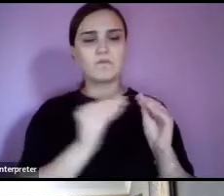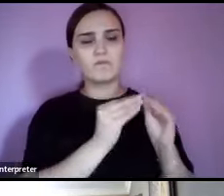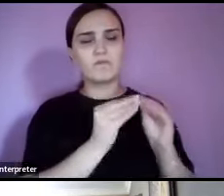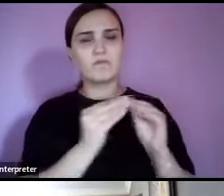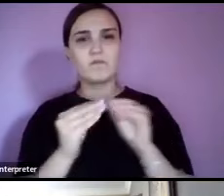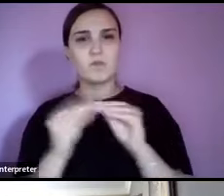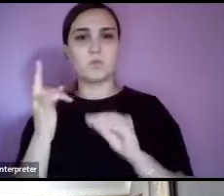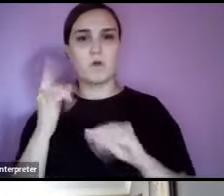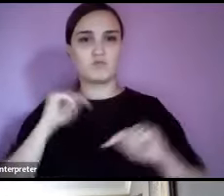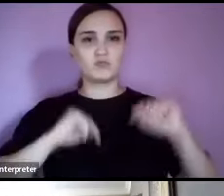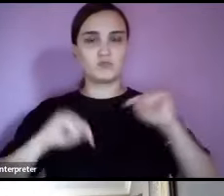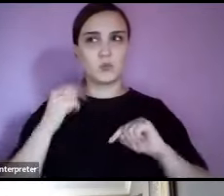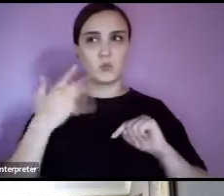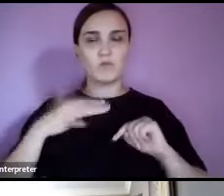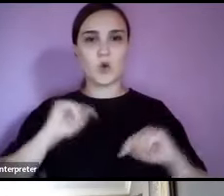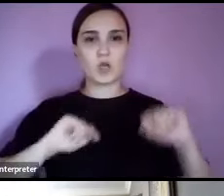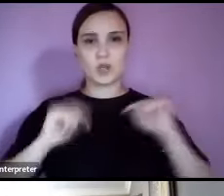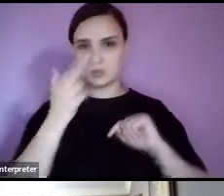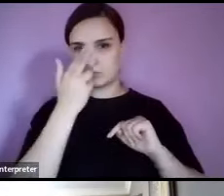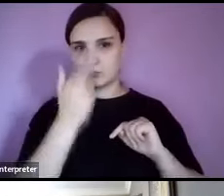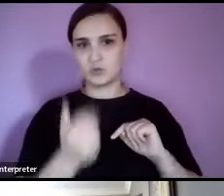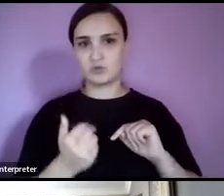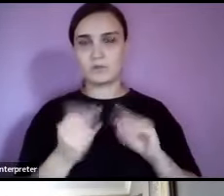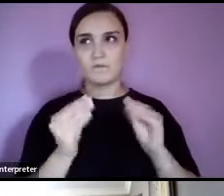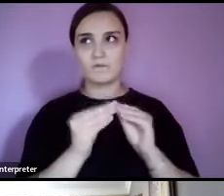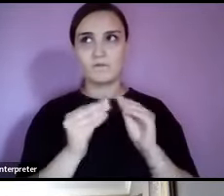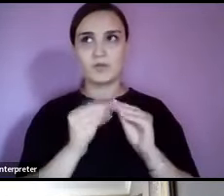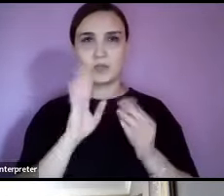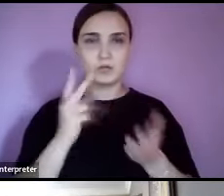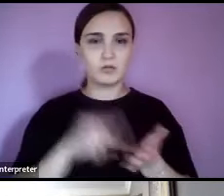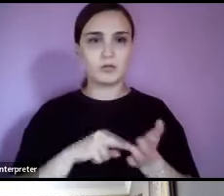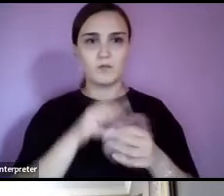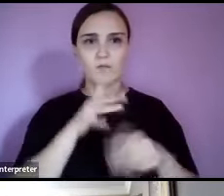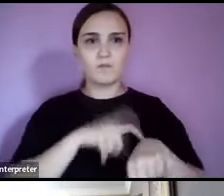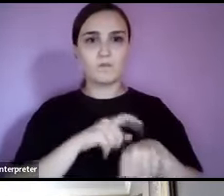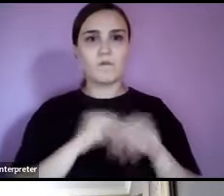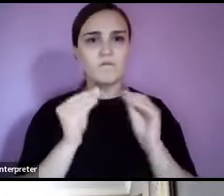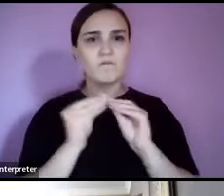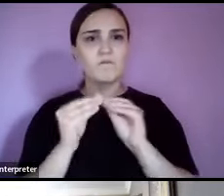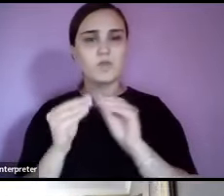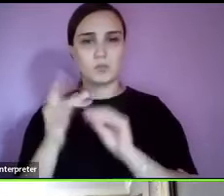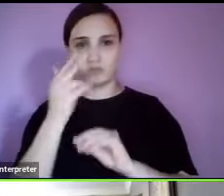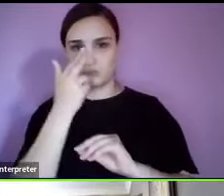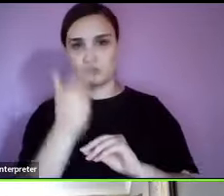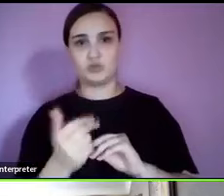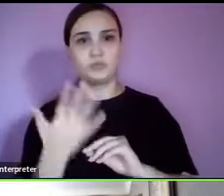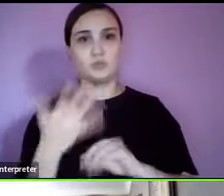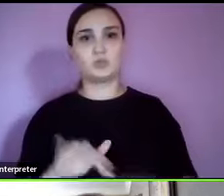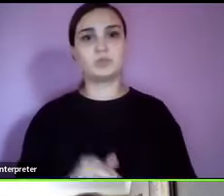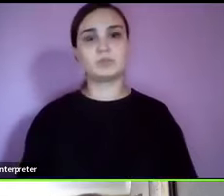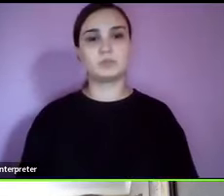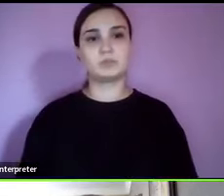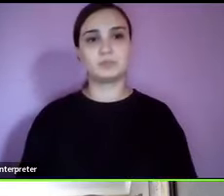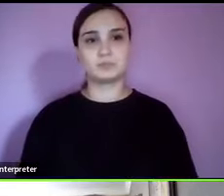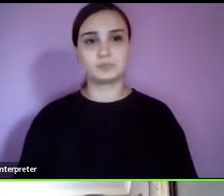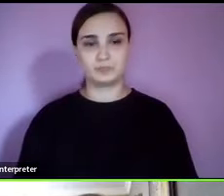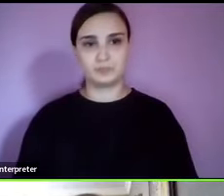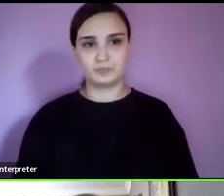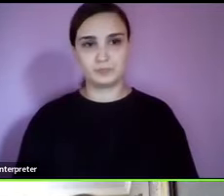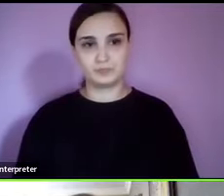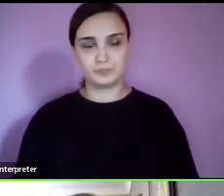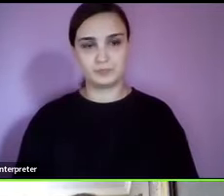ბიოლოგიურად მაინც გადაეწყობიან აი რუტინის შესაბამისად. Also, I encourage you to get in the